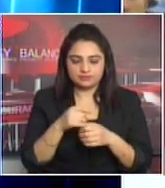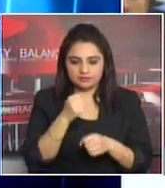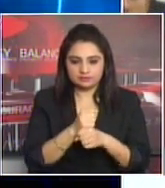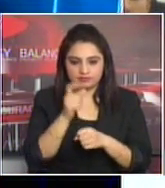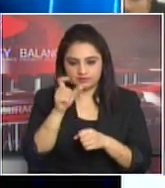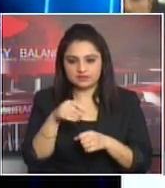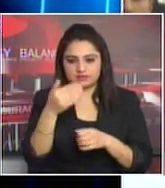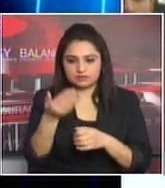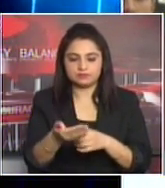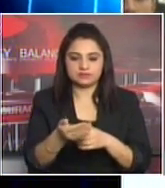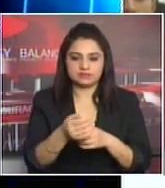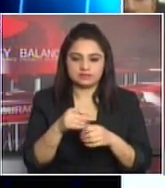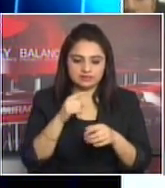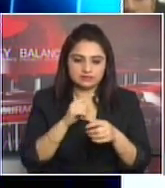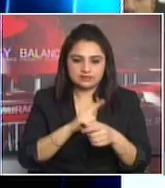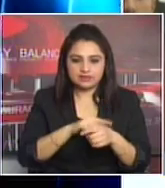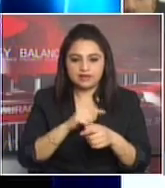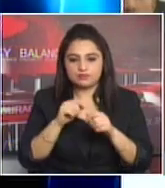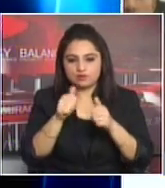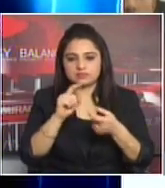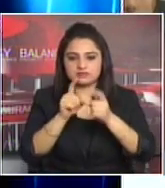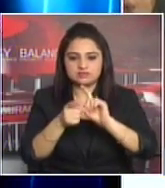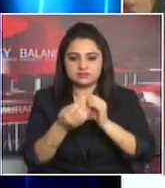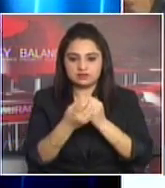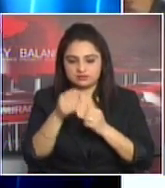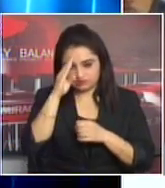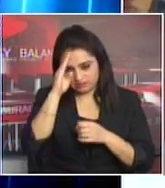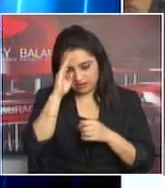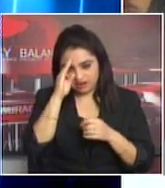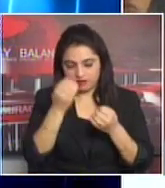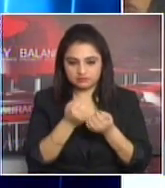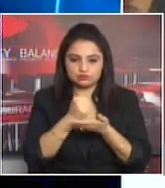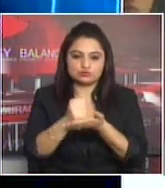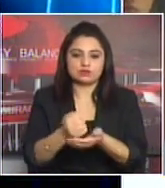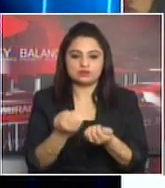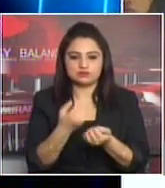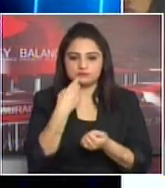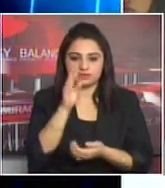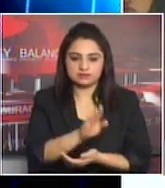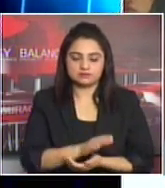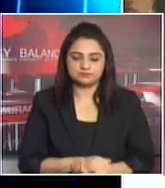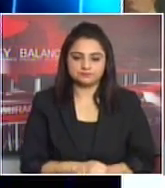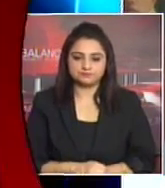कानुनलाई समयानुकूल परिवर्तन गर्नको लागि सरकार तयार रहेको उहाँको भनाइ छ।